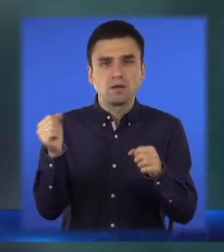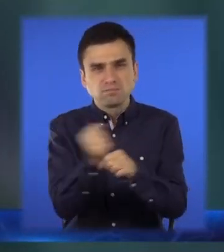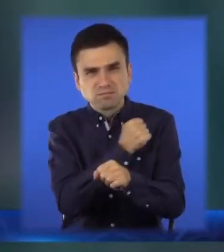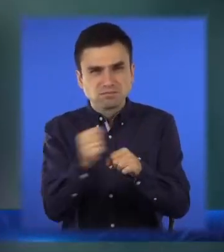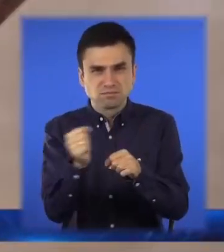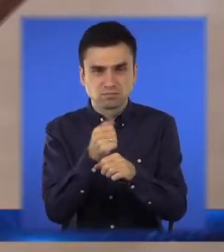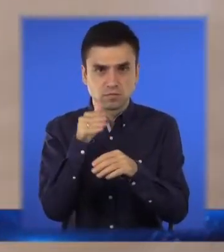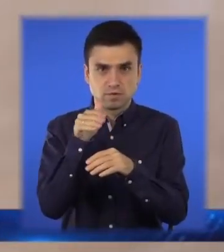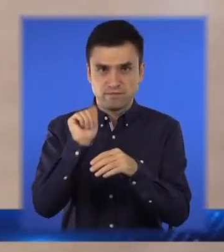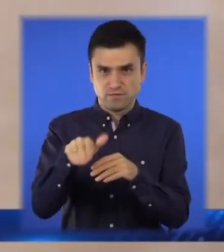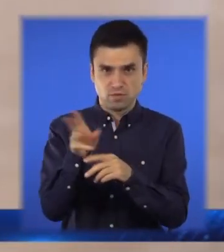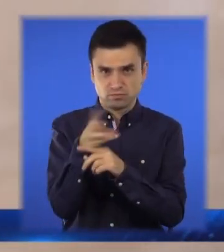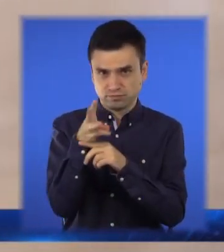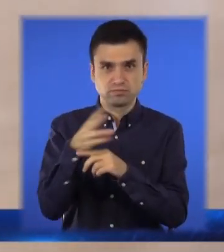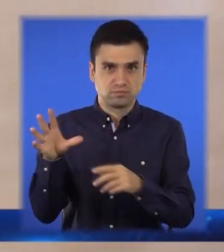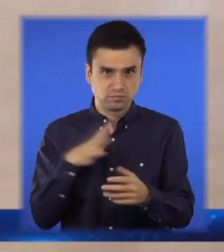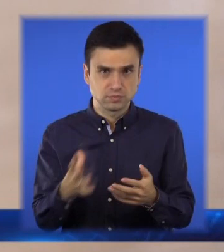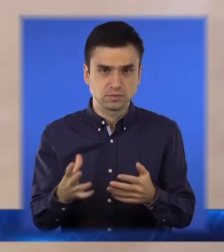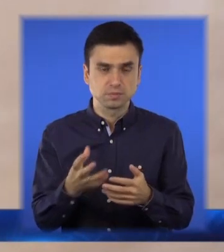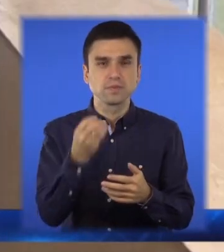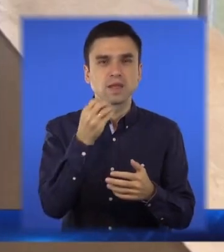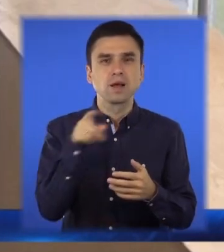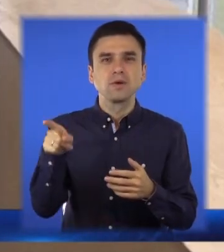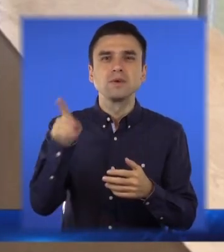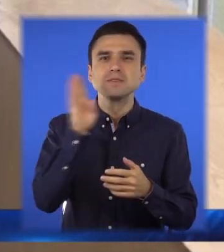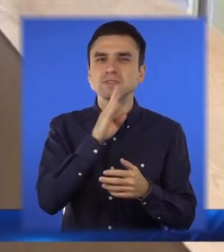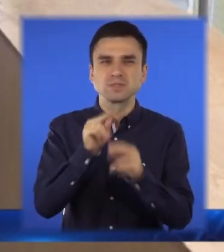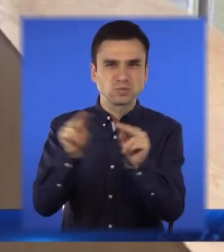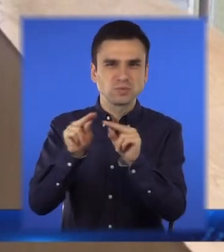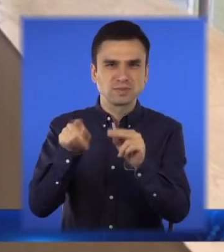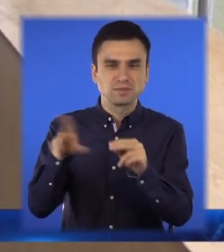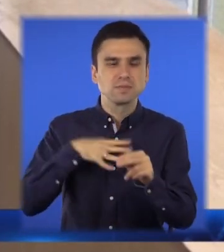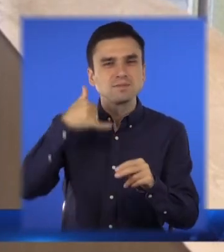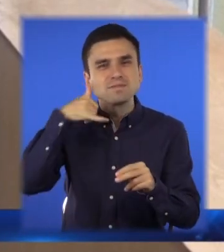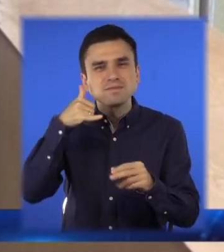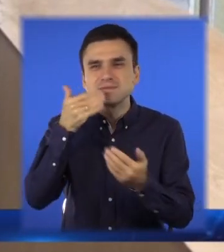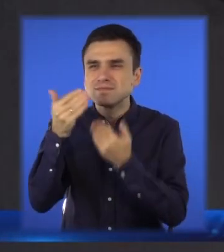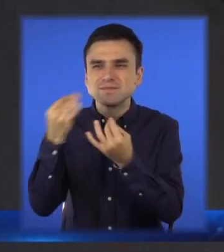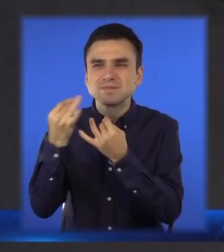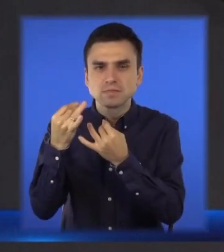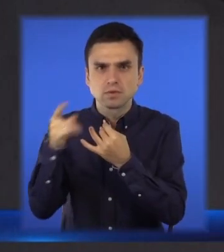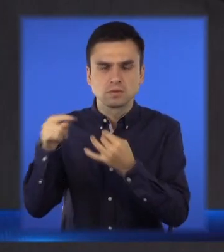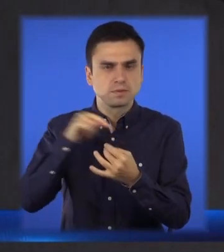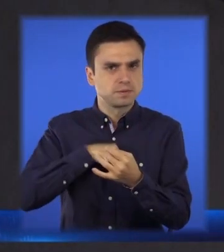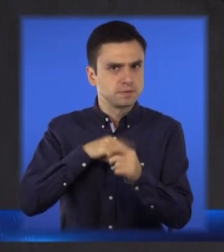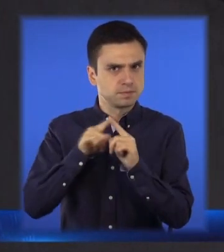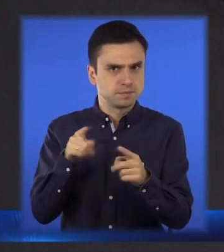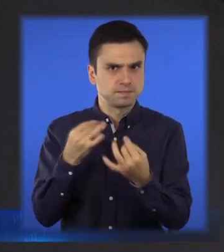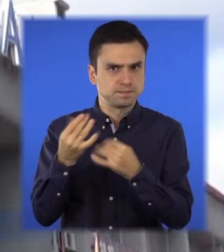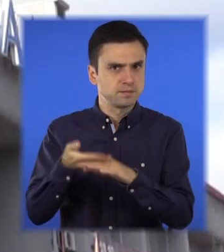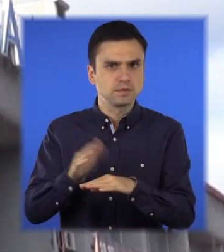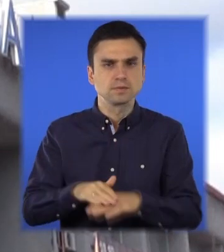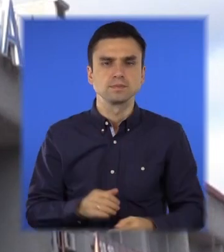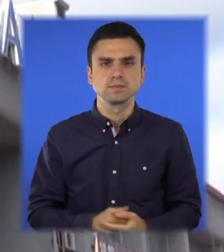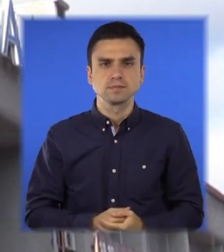на відео. І, до речі, у телефонній розмові жінка-педагог – не найприємніший співрозмовник. Олена Трунова, Роберт